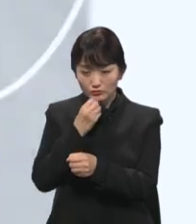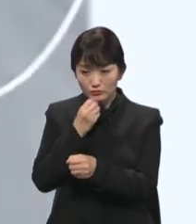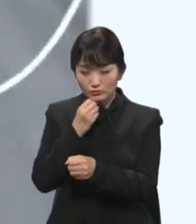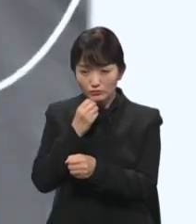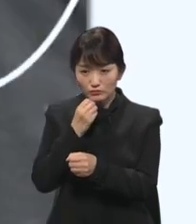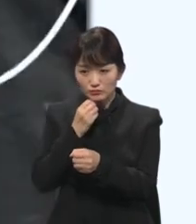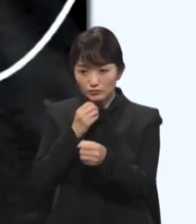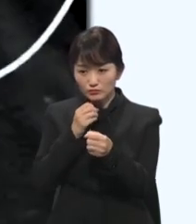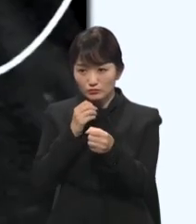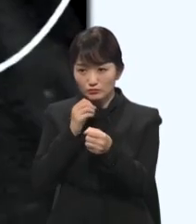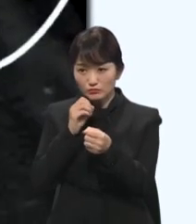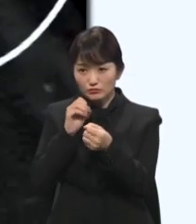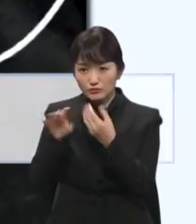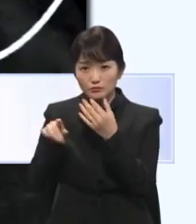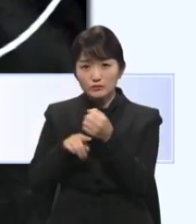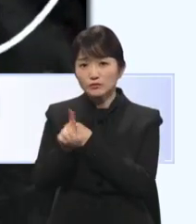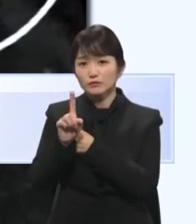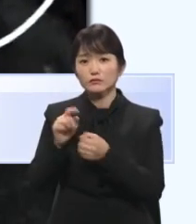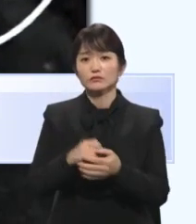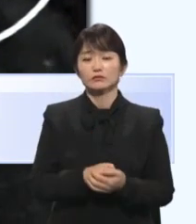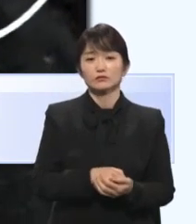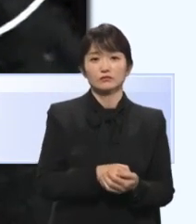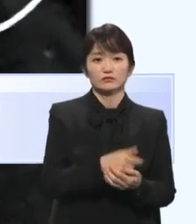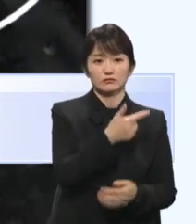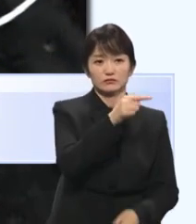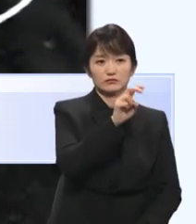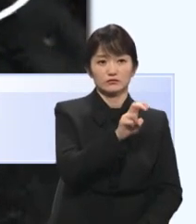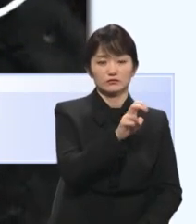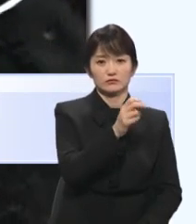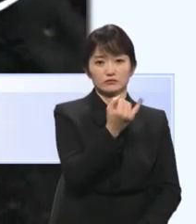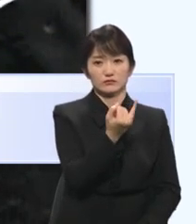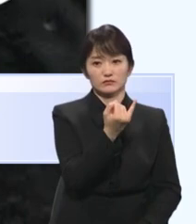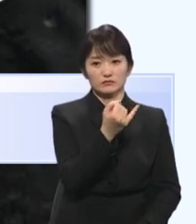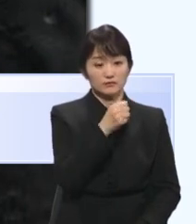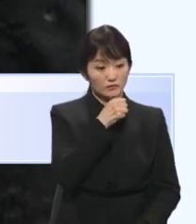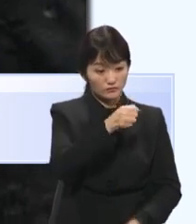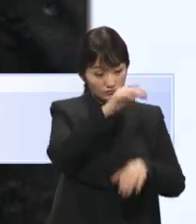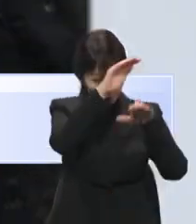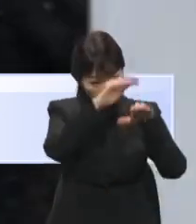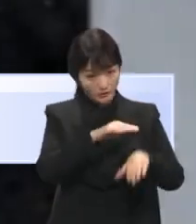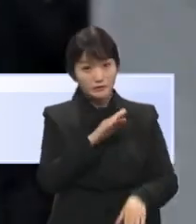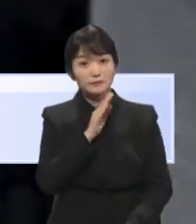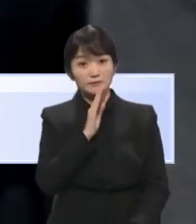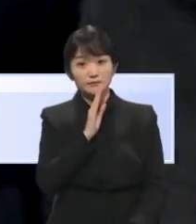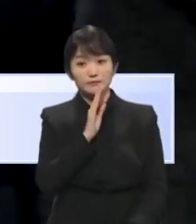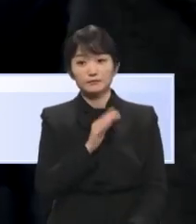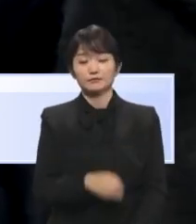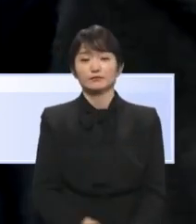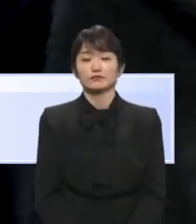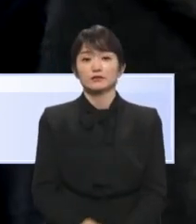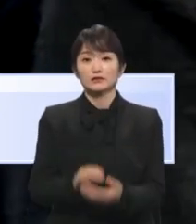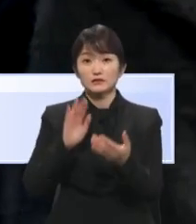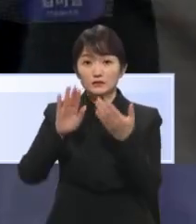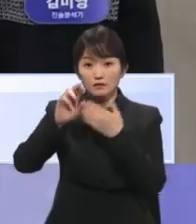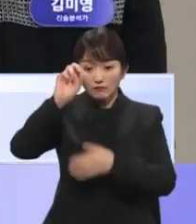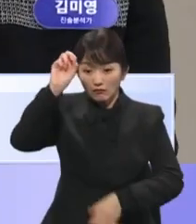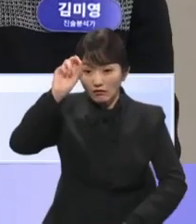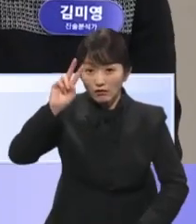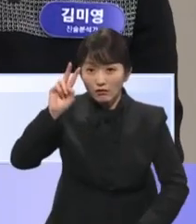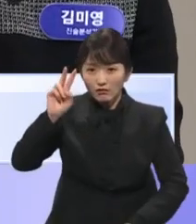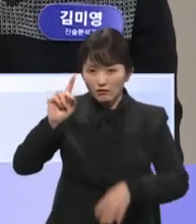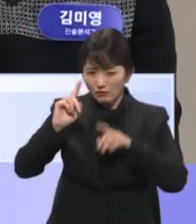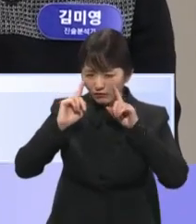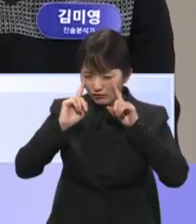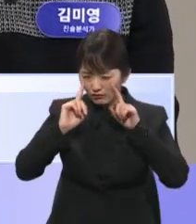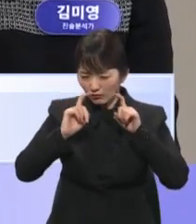보십니까 예 처음에는 남현이 씨가 인터뷰한 내용이 다 맞다 이런 식으로 이야기를 한 것으로 보여지는데요 그 이후에는 갑자기 의욕이